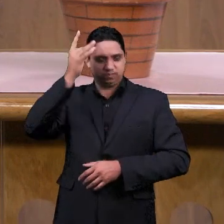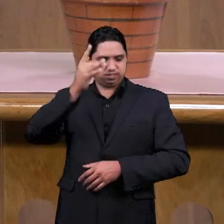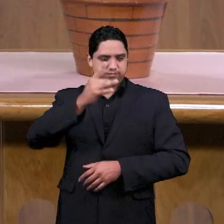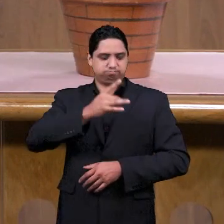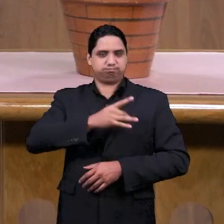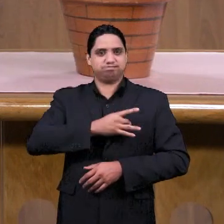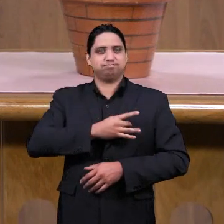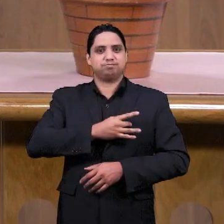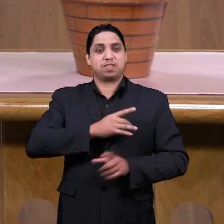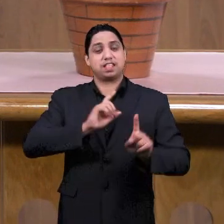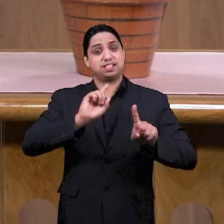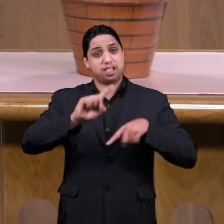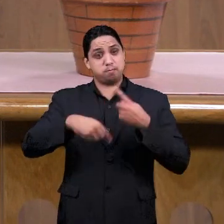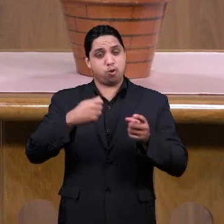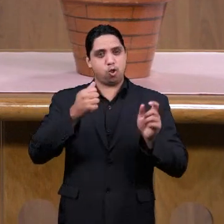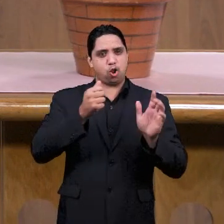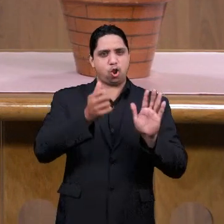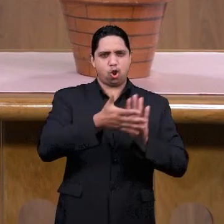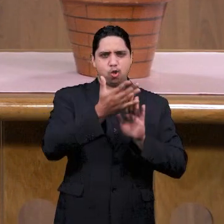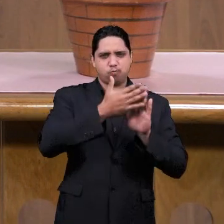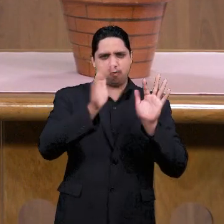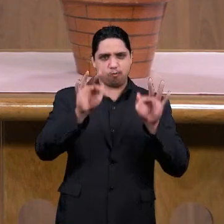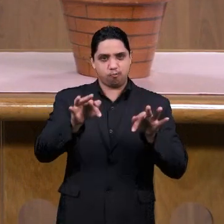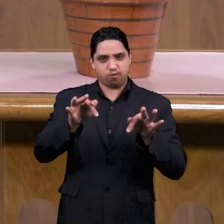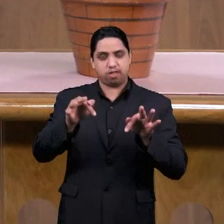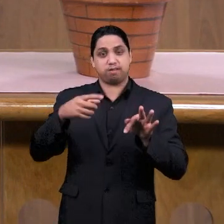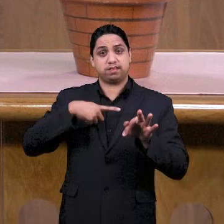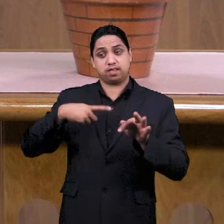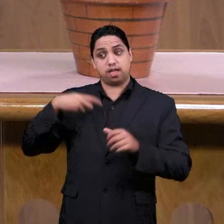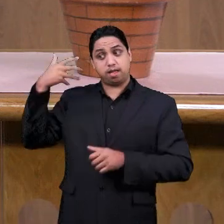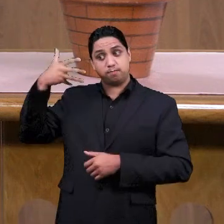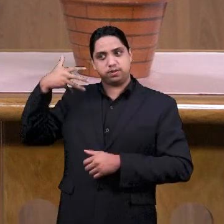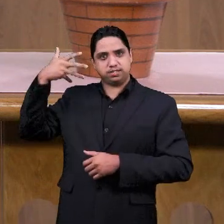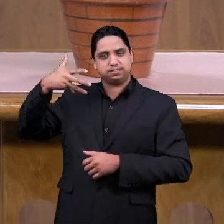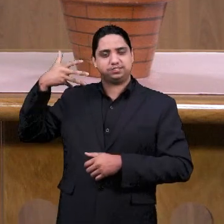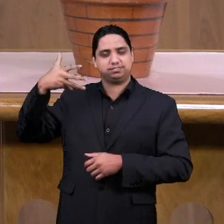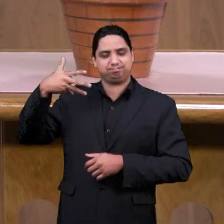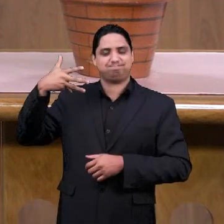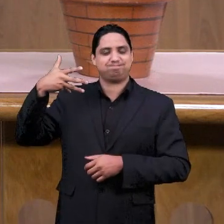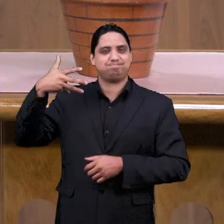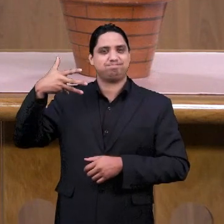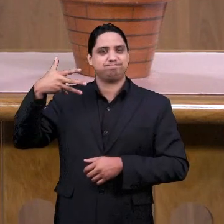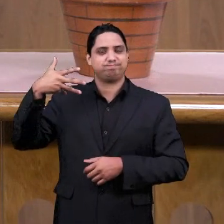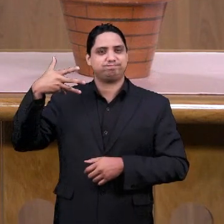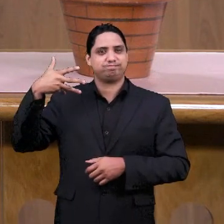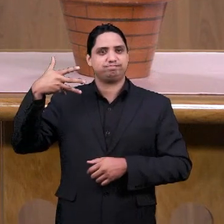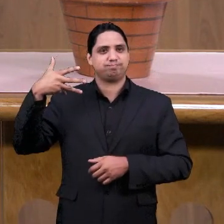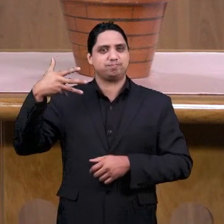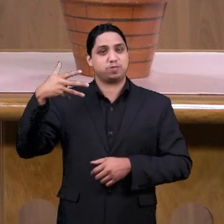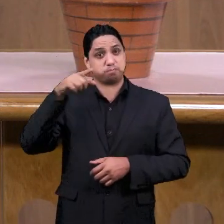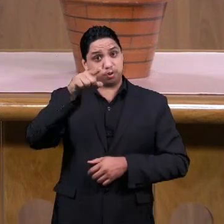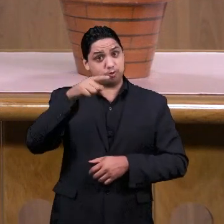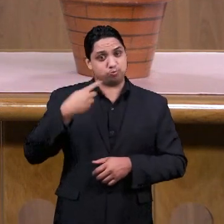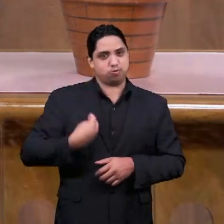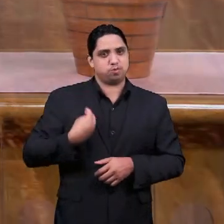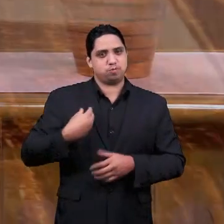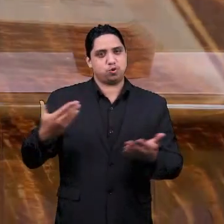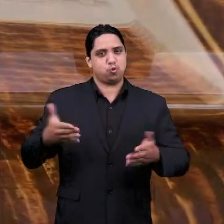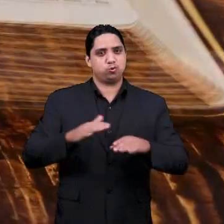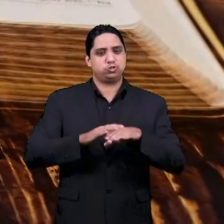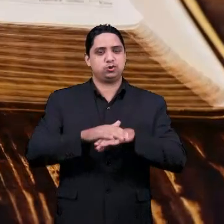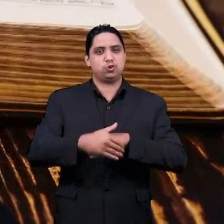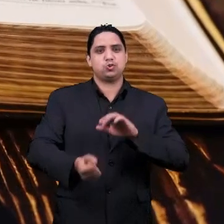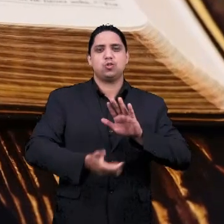Святому, чтобы Дух Святой продолжал действовать. И сразу после этого псалма мы послушаем слово